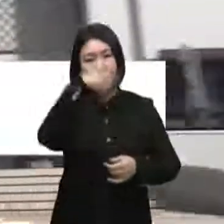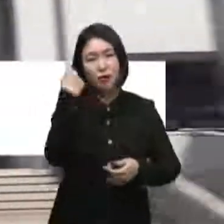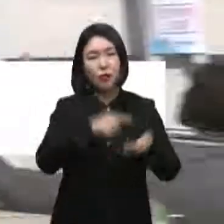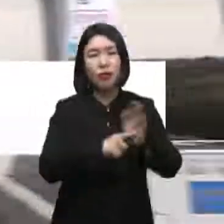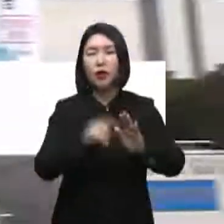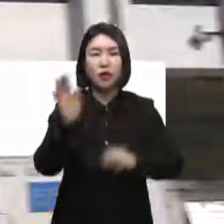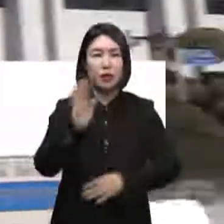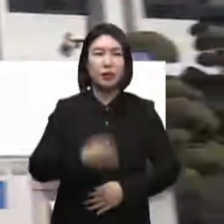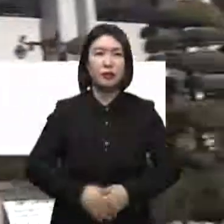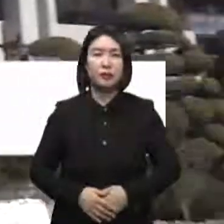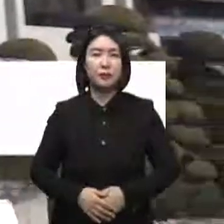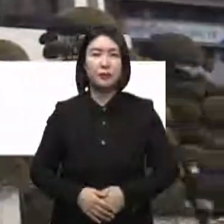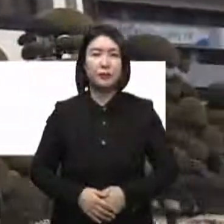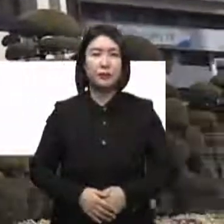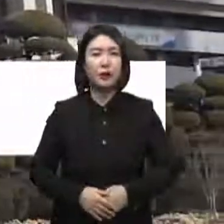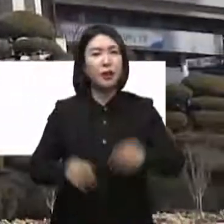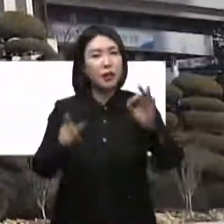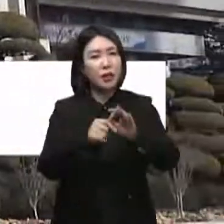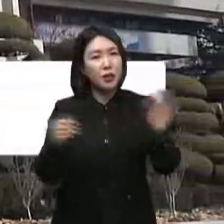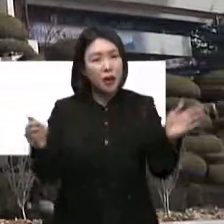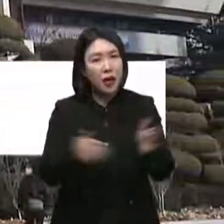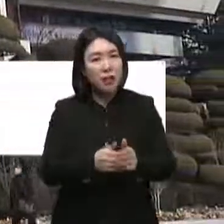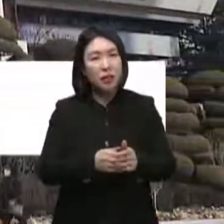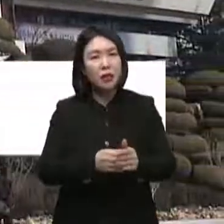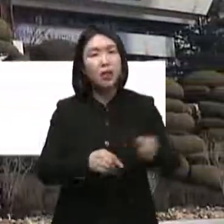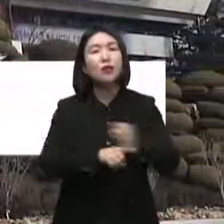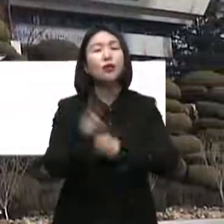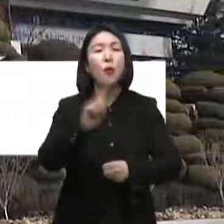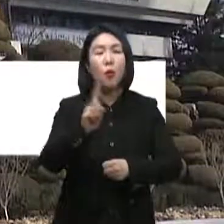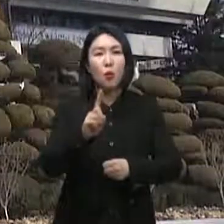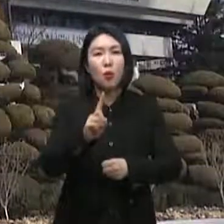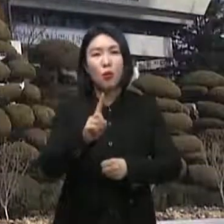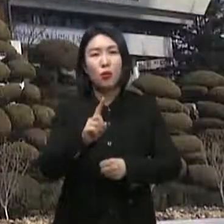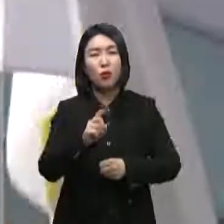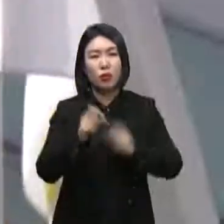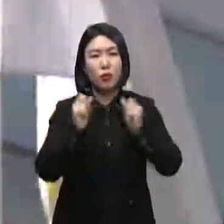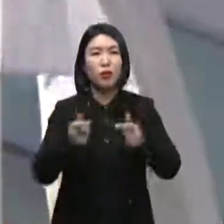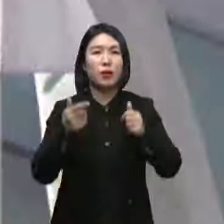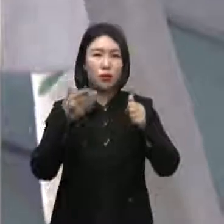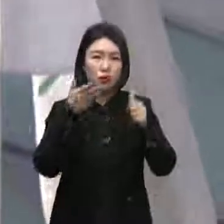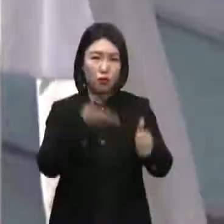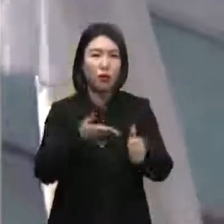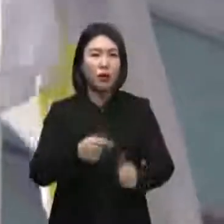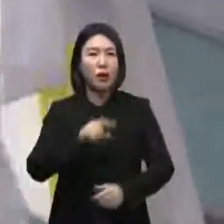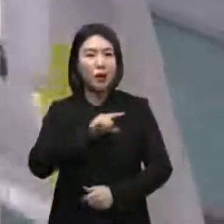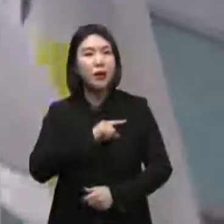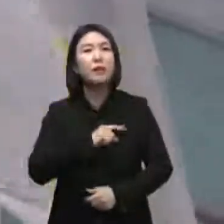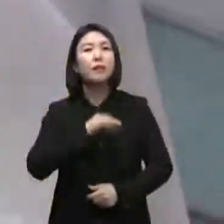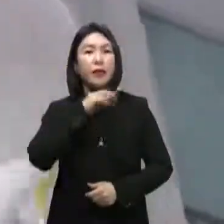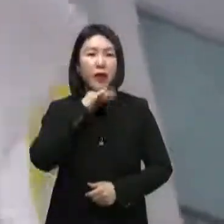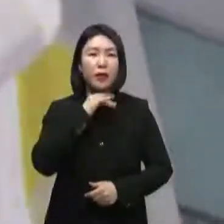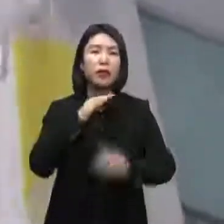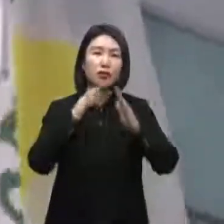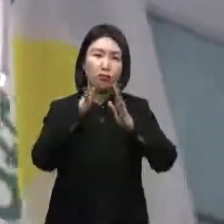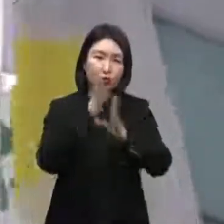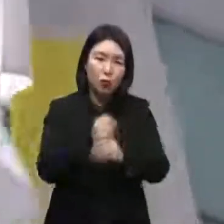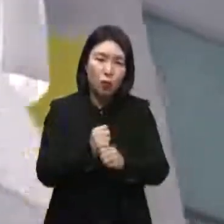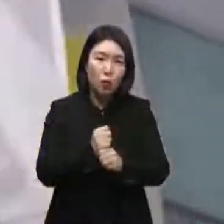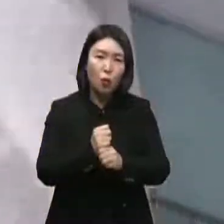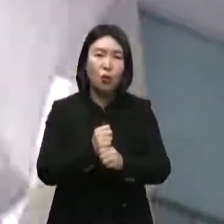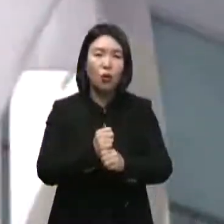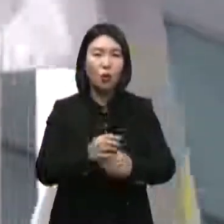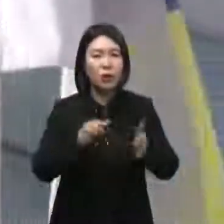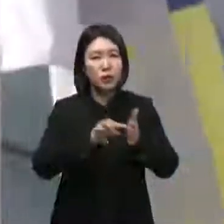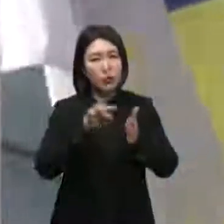대상자들에게 10월까지 소명 기회를 주고 오는 11월 이름과 나이 주소 체납 상황을 시청